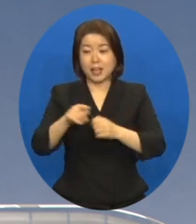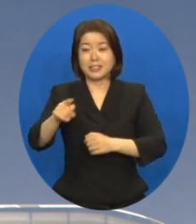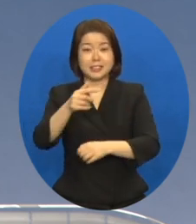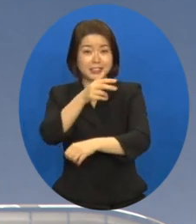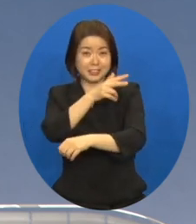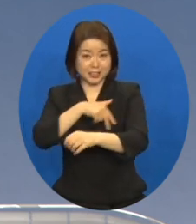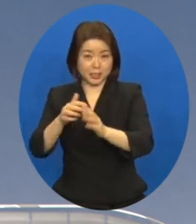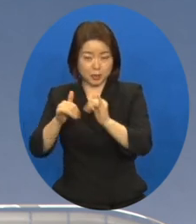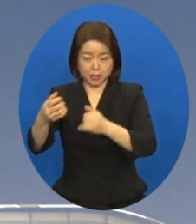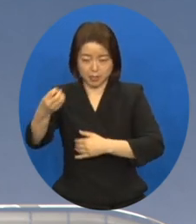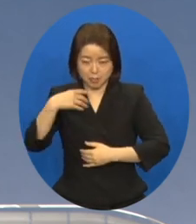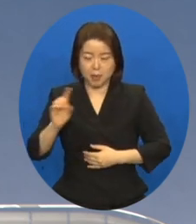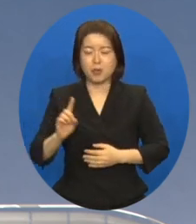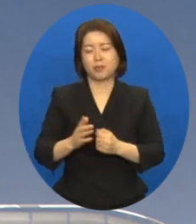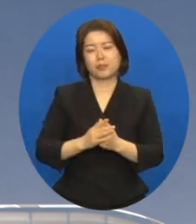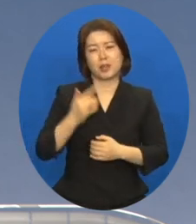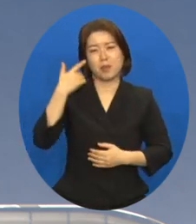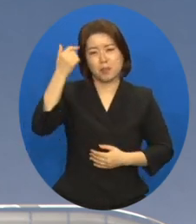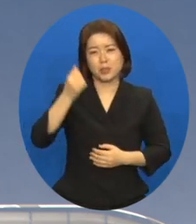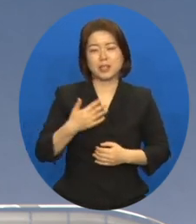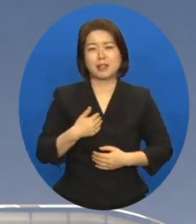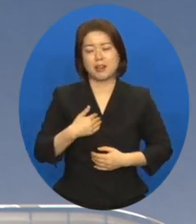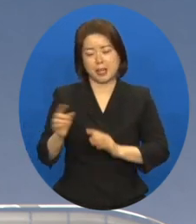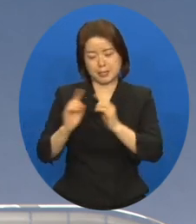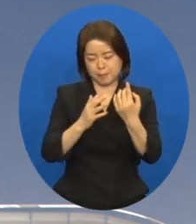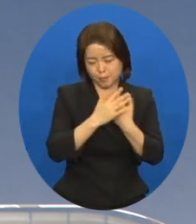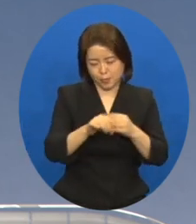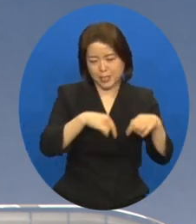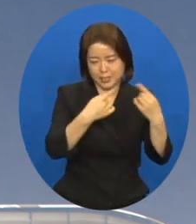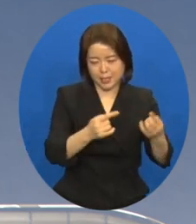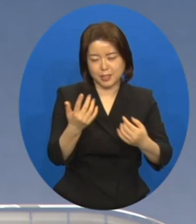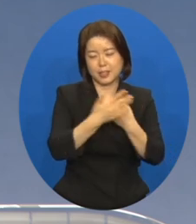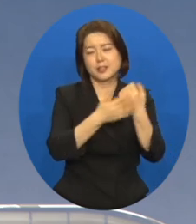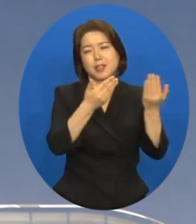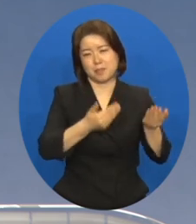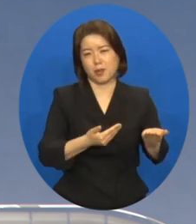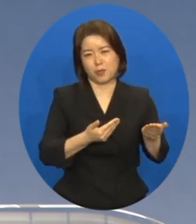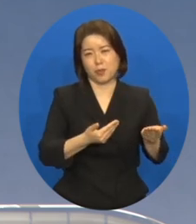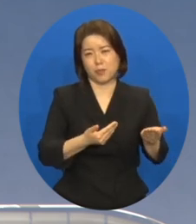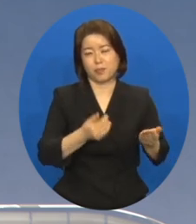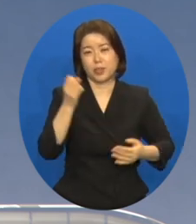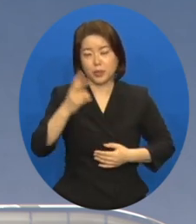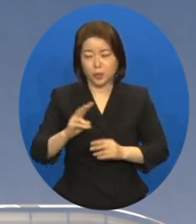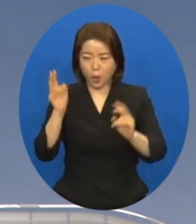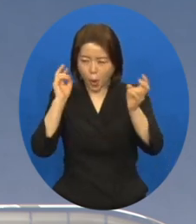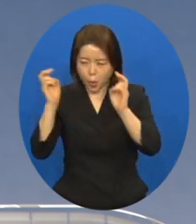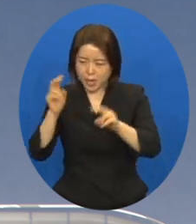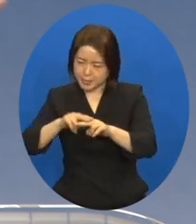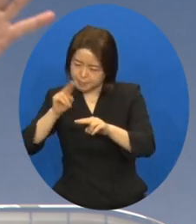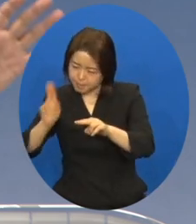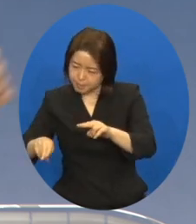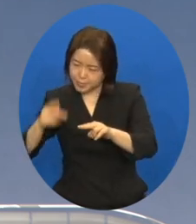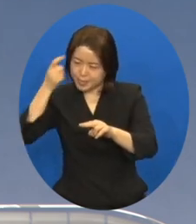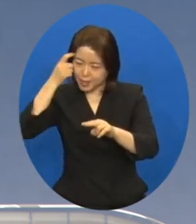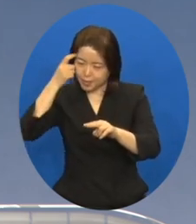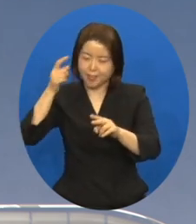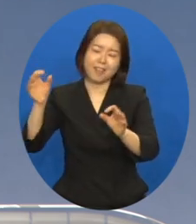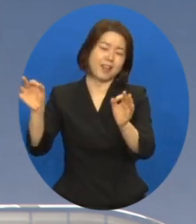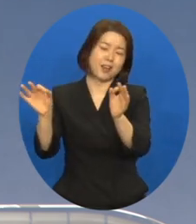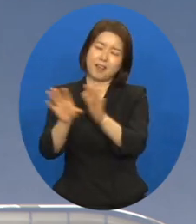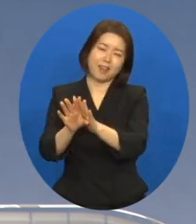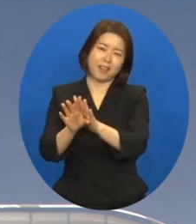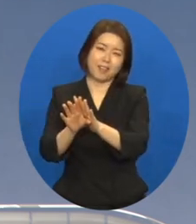이야기를 하더라. 목사님, 정말 부흥회 참석하고 은혜 받고 그리고는 직장 그만둘 생각 싹 다